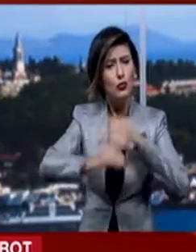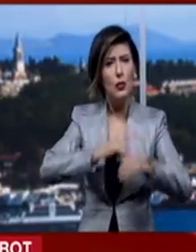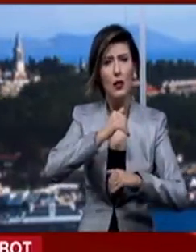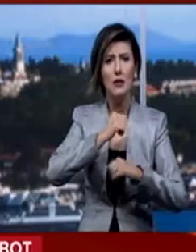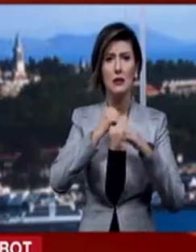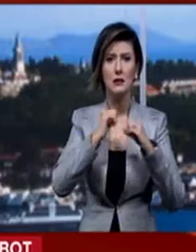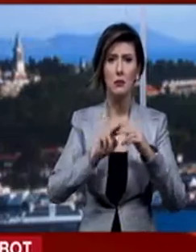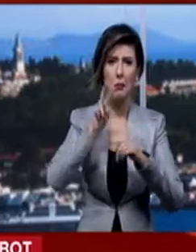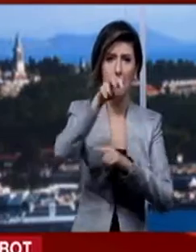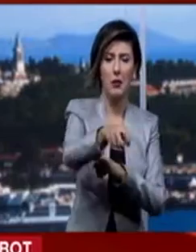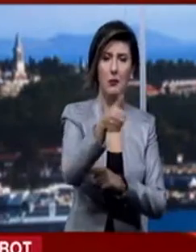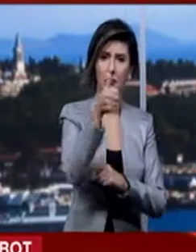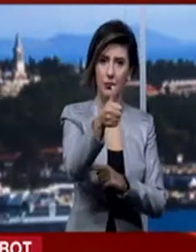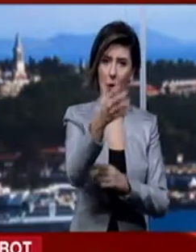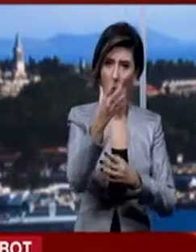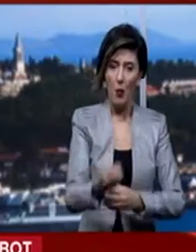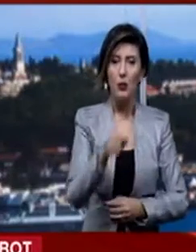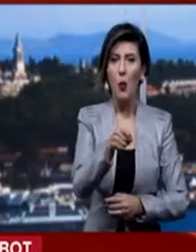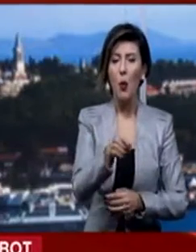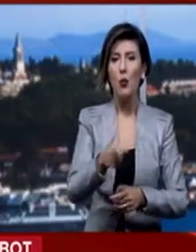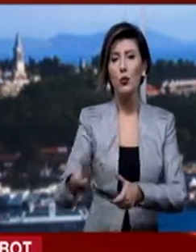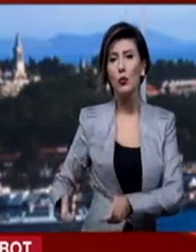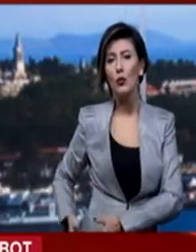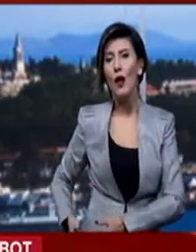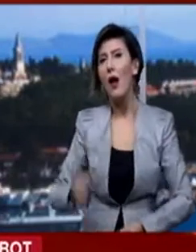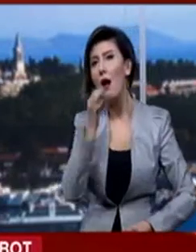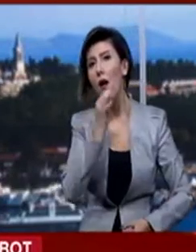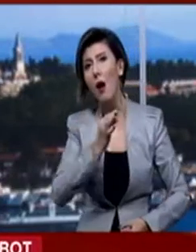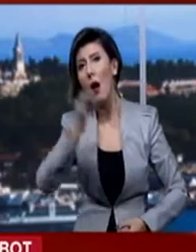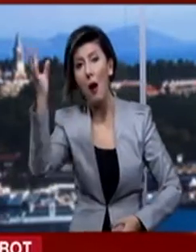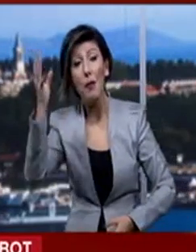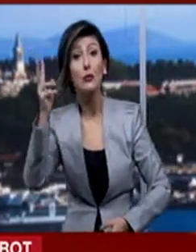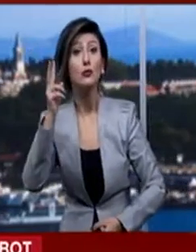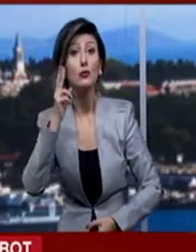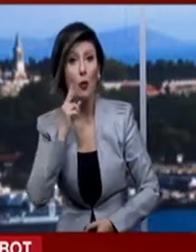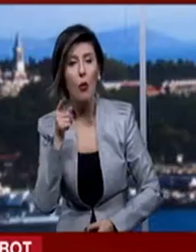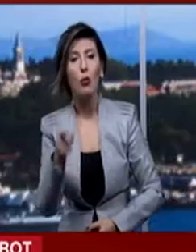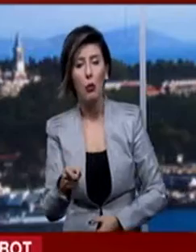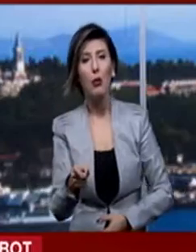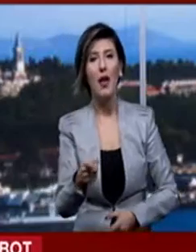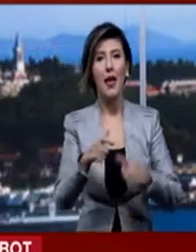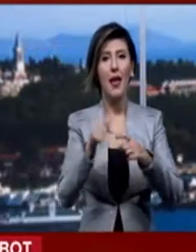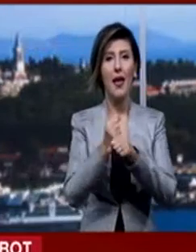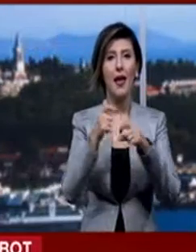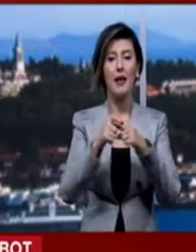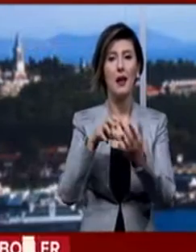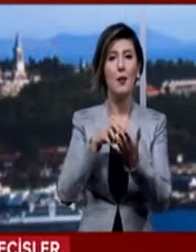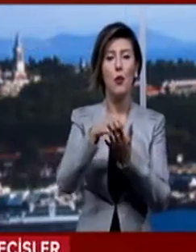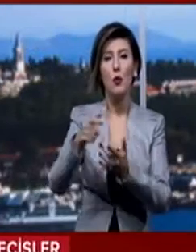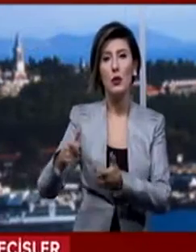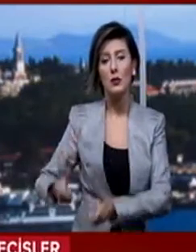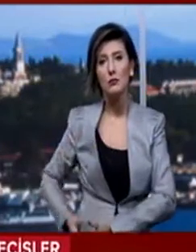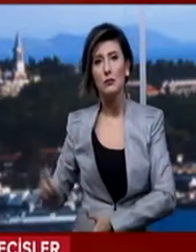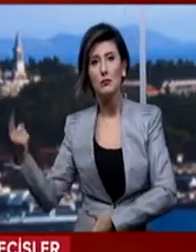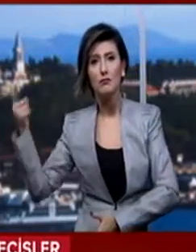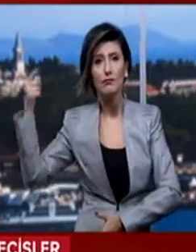çıkmayı başardılar ve onların güvenlik güçlerine haber vermesi sonucunda Ege bölgesi sahil güvenlik ekiplerince